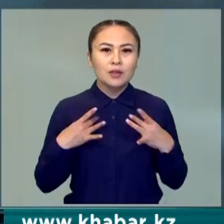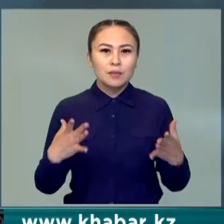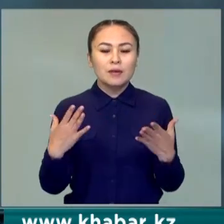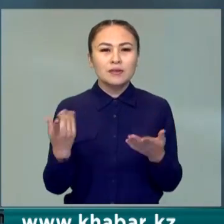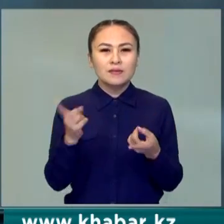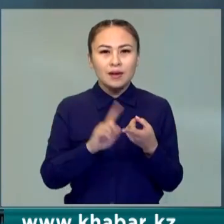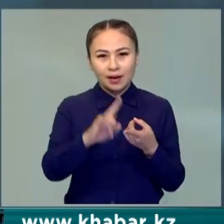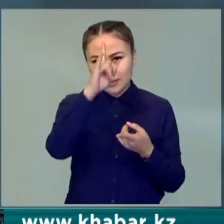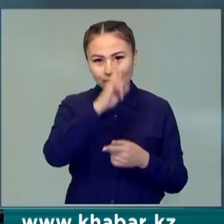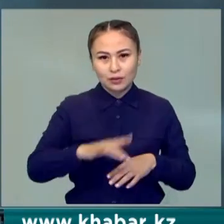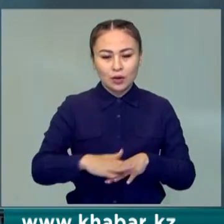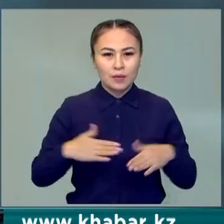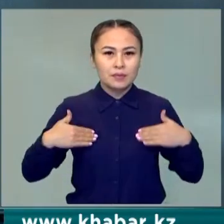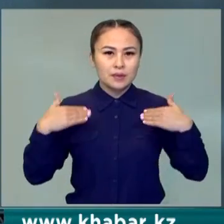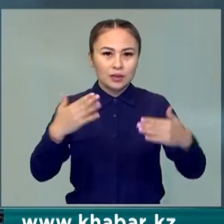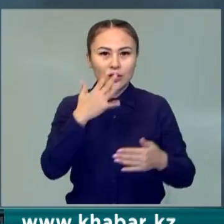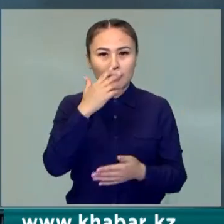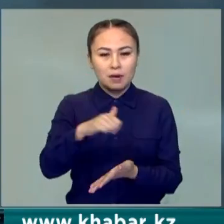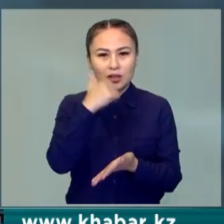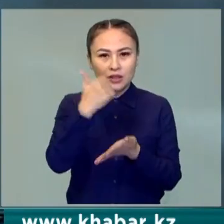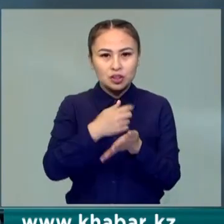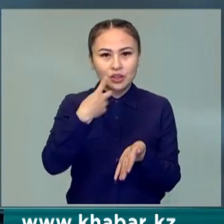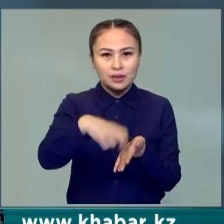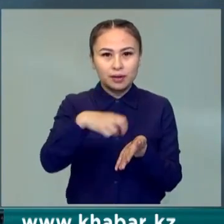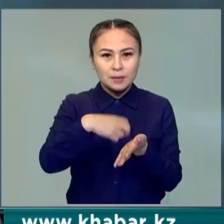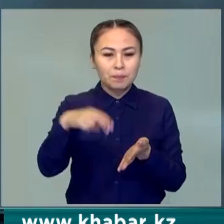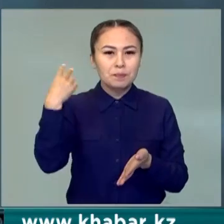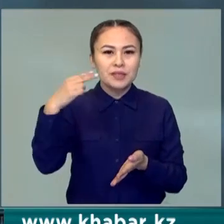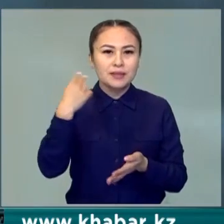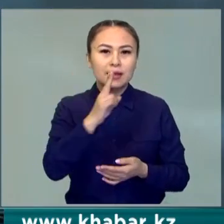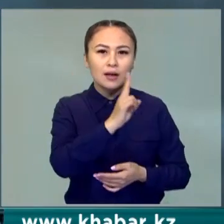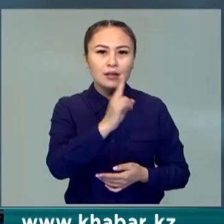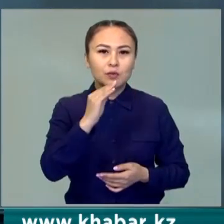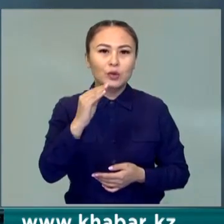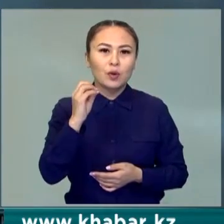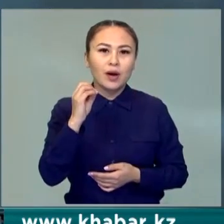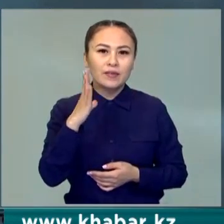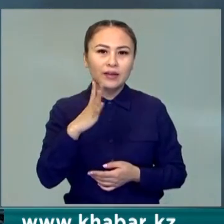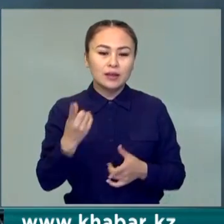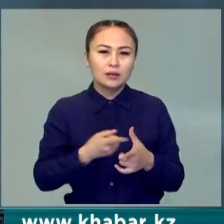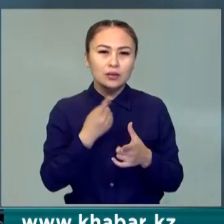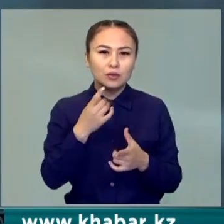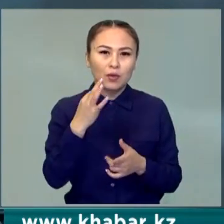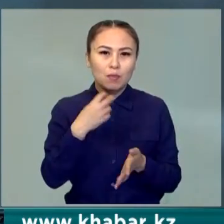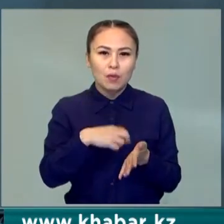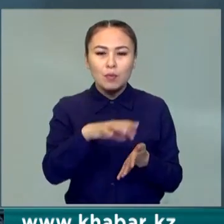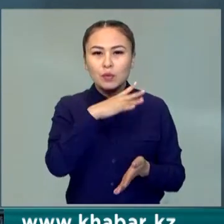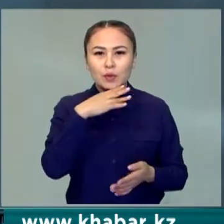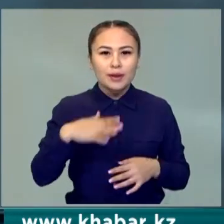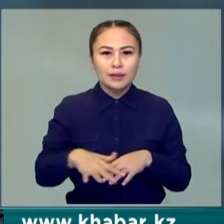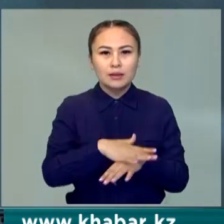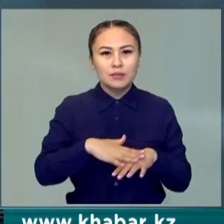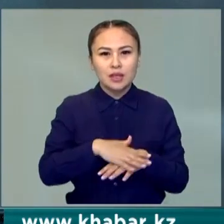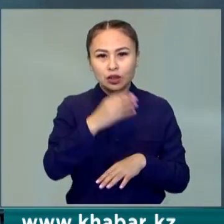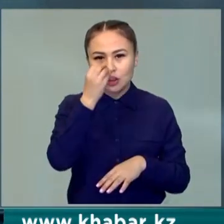Тәуелсіздік мерекесімен қазақ елін құттықтаған шетелдік басшылардың жеделхаттары президент Қасым Жомарт Тоқаевтың атына толассыз түсіп